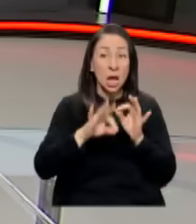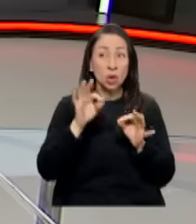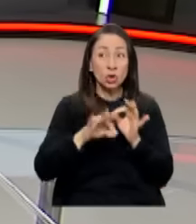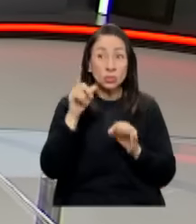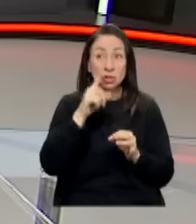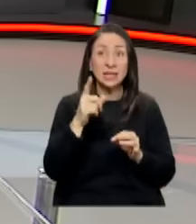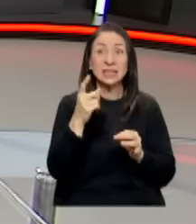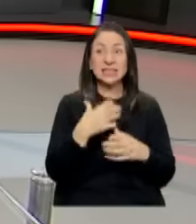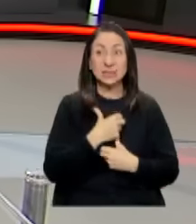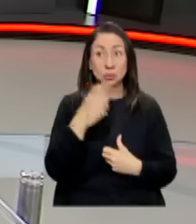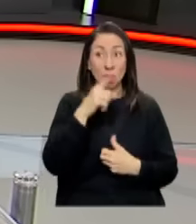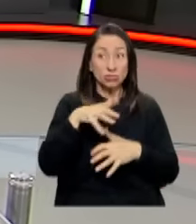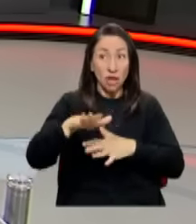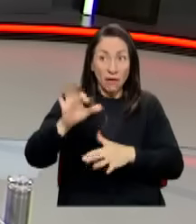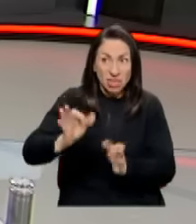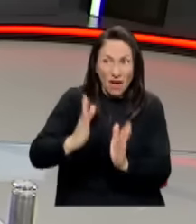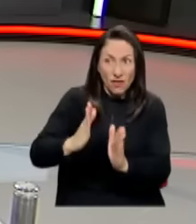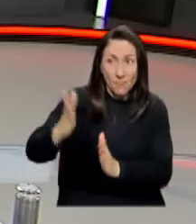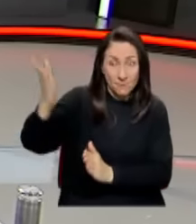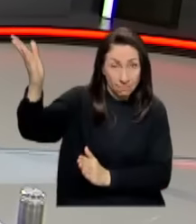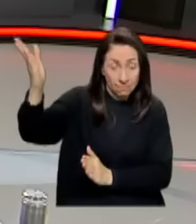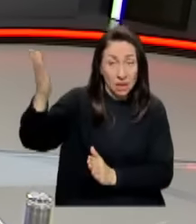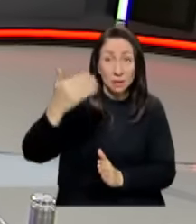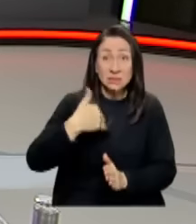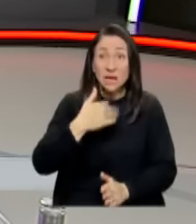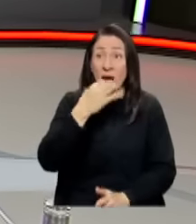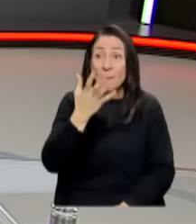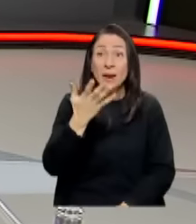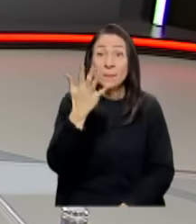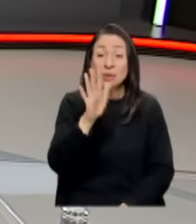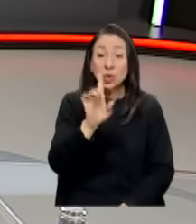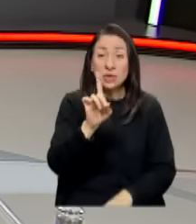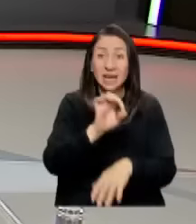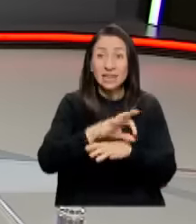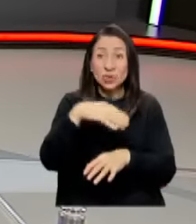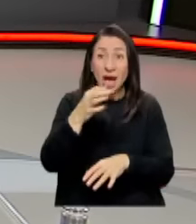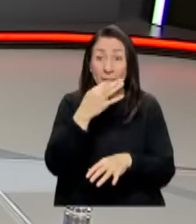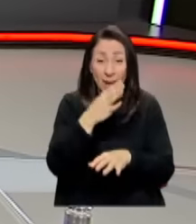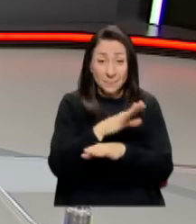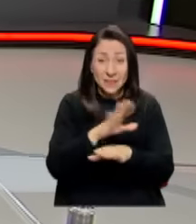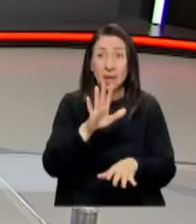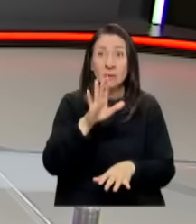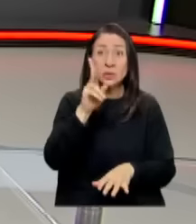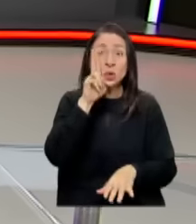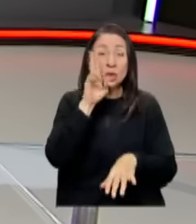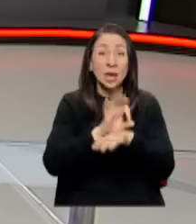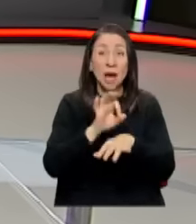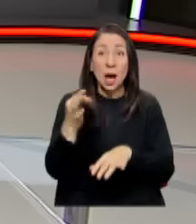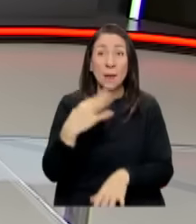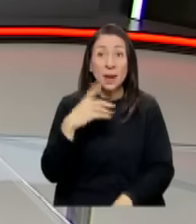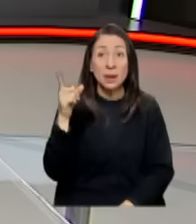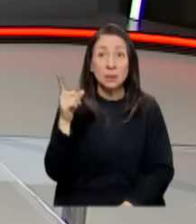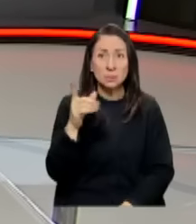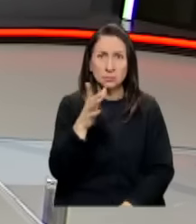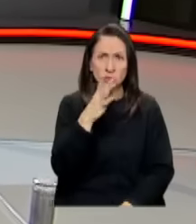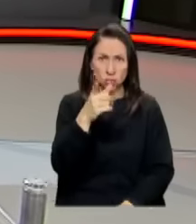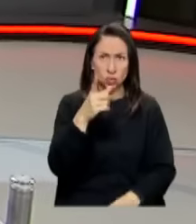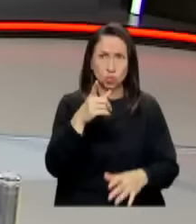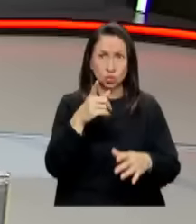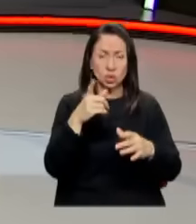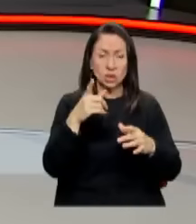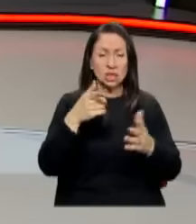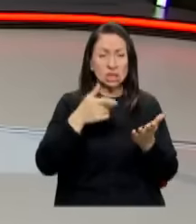ekonomilerin sıkıntılarından dolayı. Biz haberi verdikten 5-10 dakika sonra haber hemen bitti. Bir son dakika haberi geldi. Biliyorsunuz